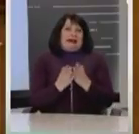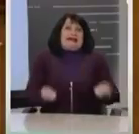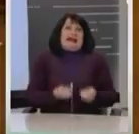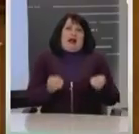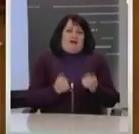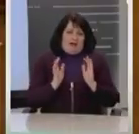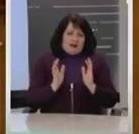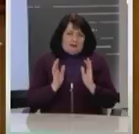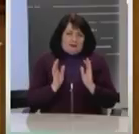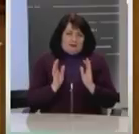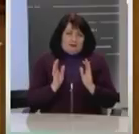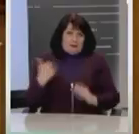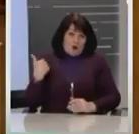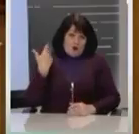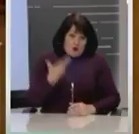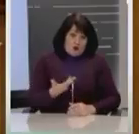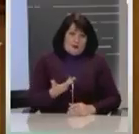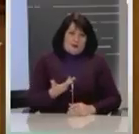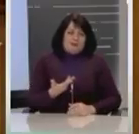Και ακριβώς επειδή δεν αποτελεί